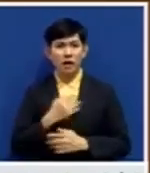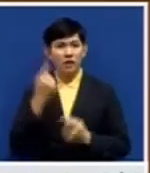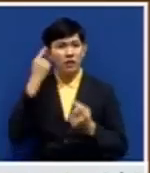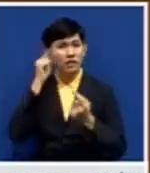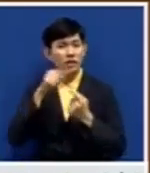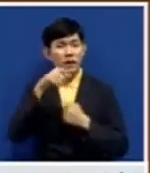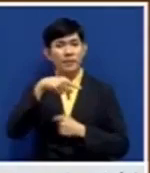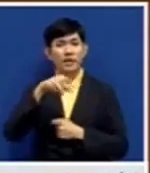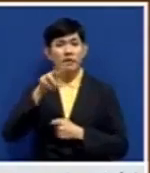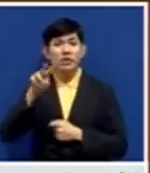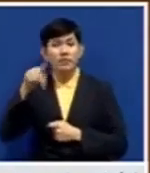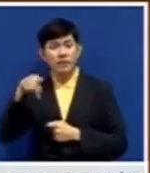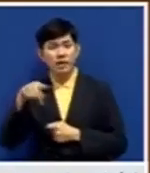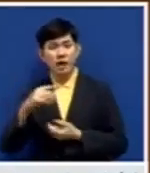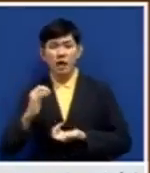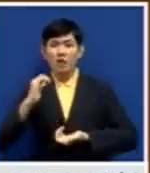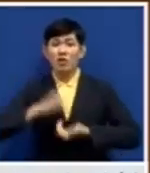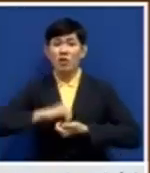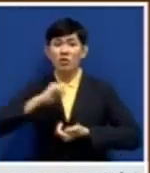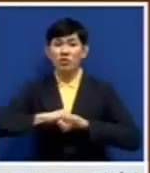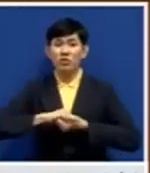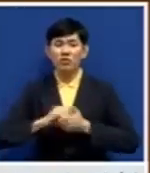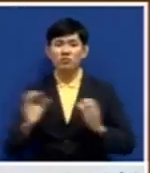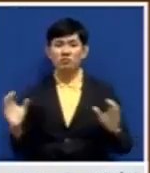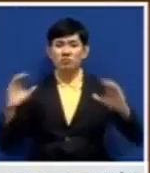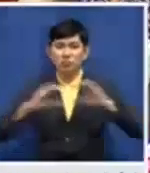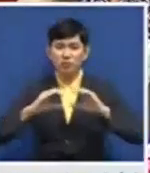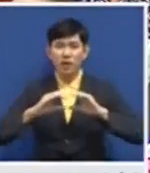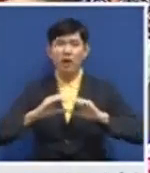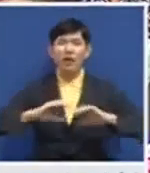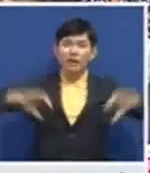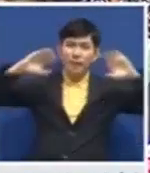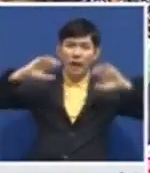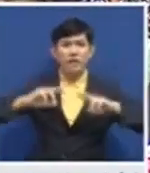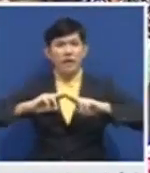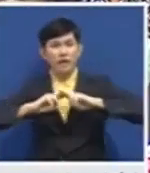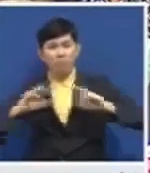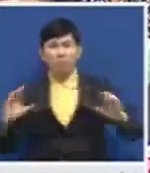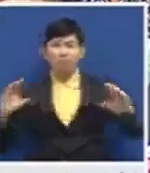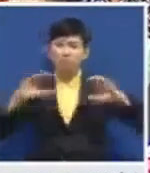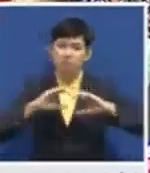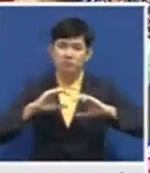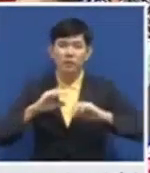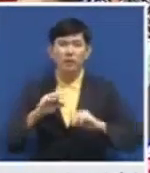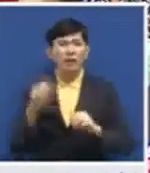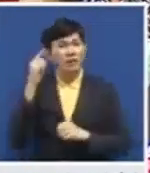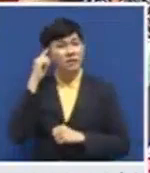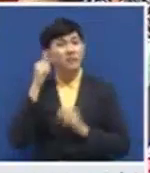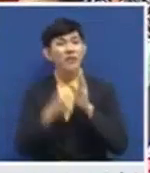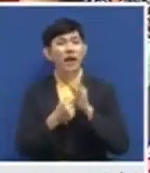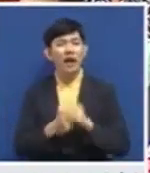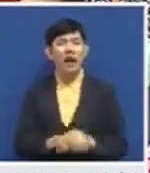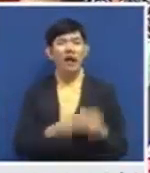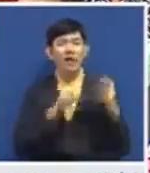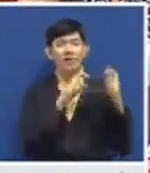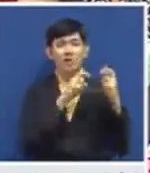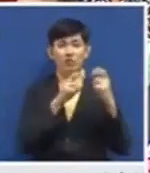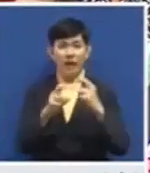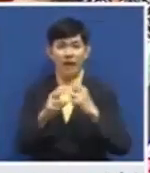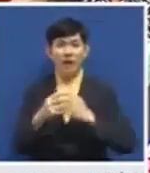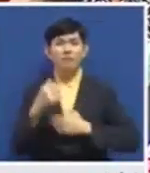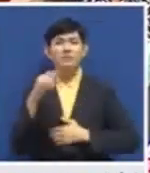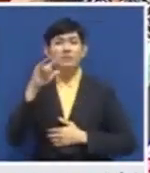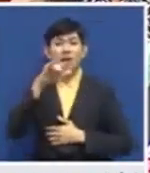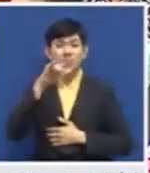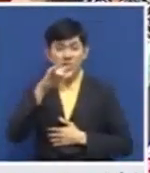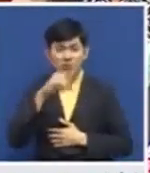PPP การร่วมลงทุนกับเอกชนเซฟรัฐบาลได้อีกอย่างโครงการรถไฟ3สนามบินเนี่ยที่